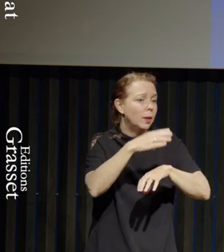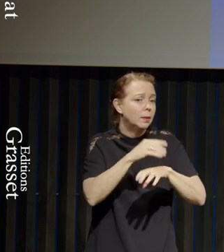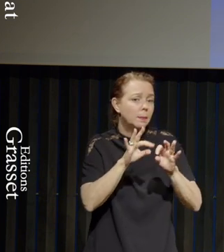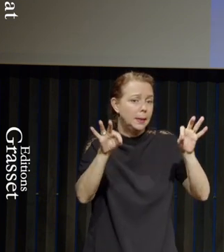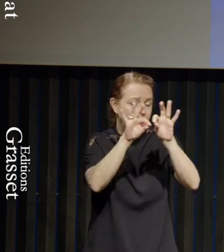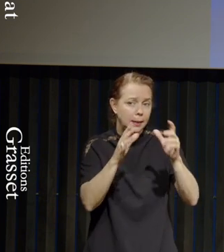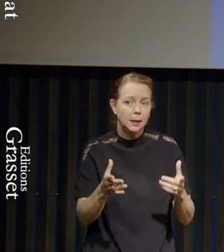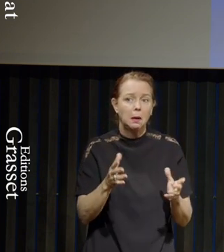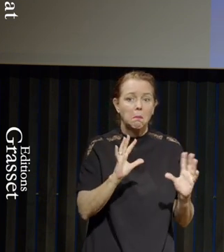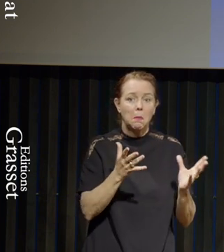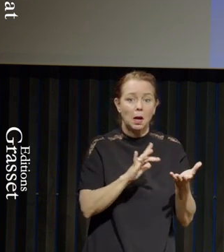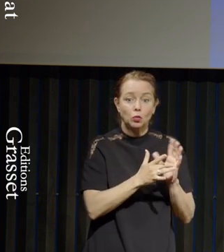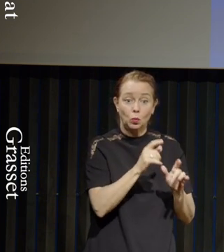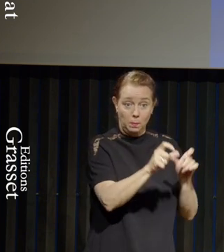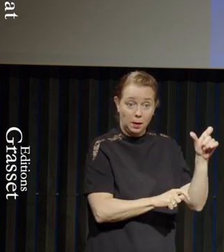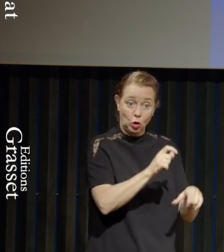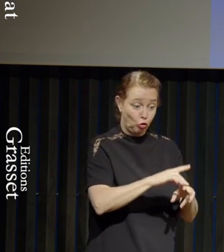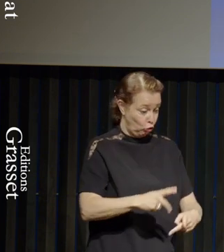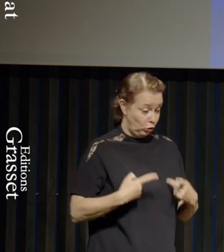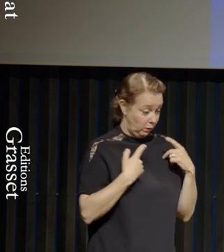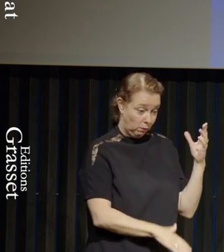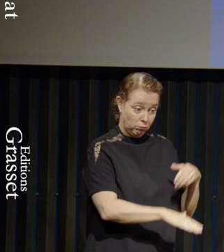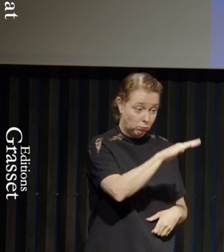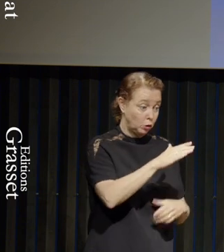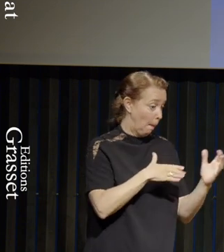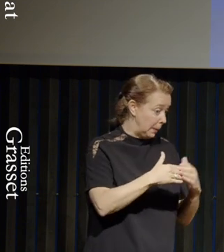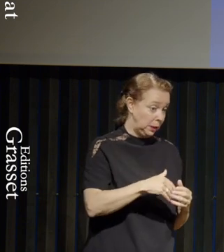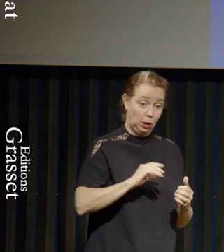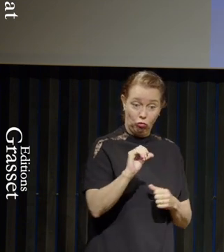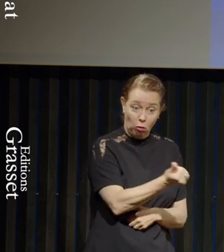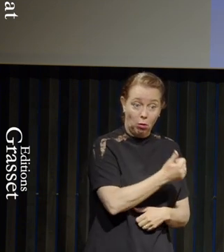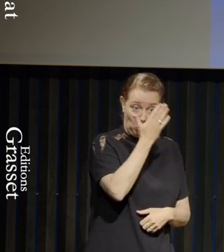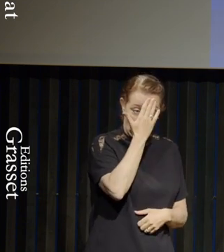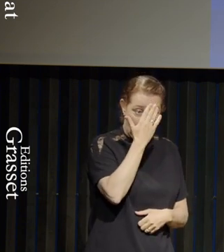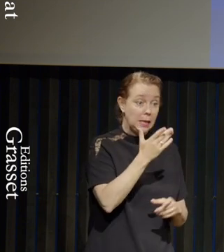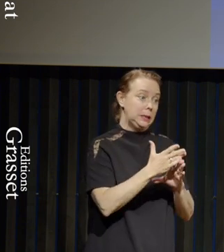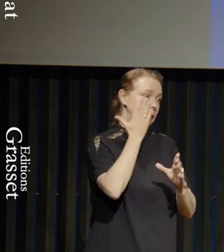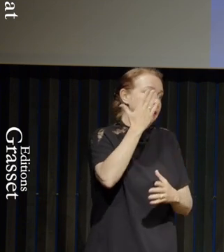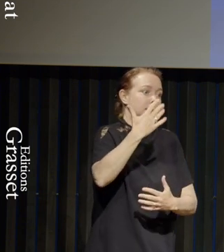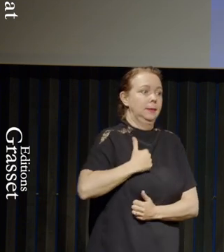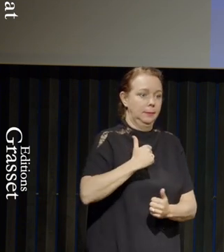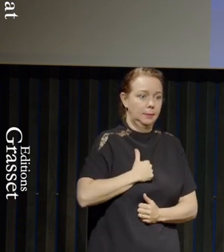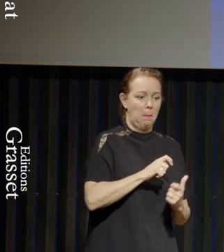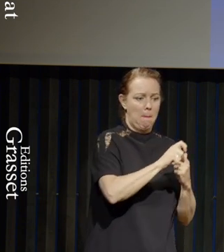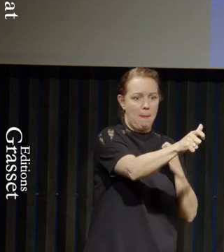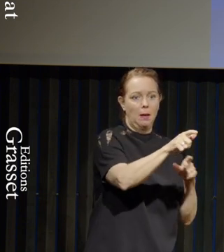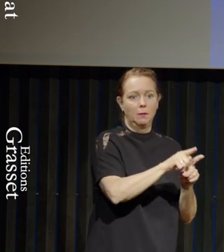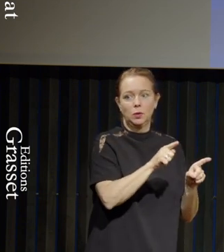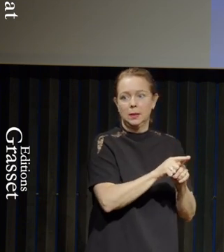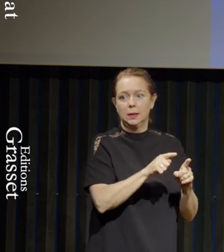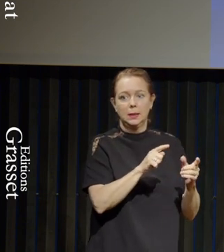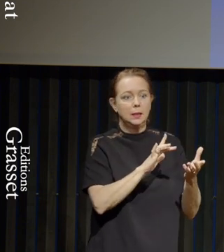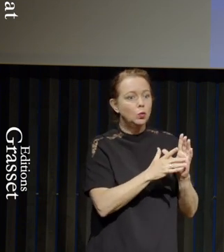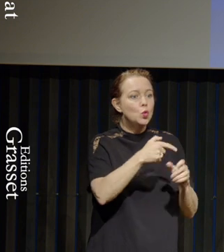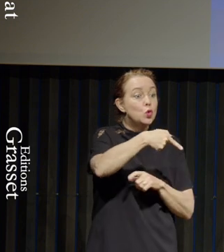ce que à peu près chaque personne a fait dans la vie, la succession de ses métiers, pour peu qu'elle ait fait le service militaire. Vous avez même son